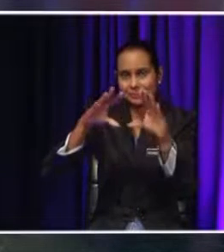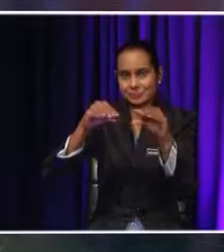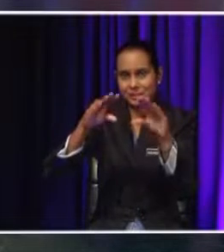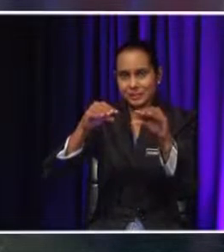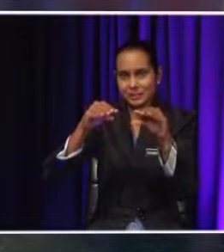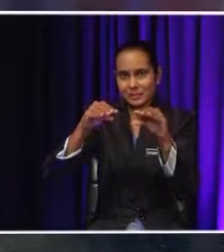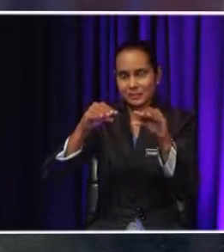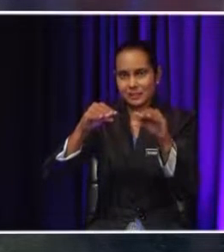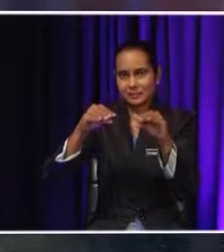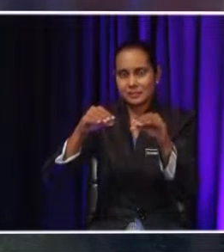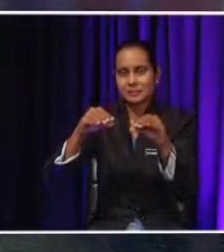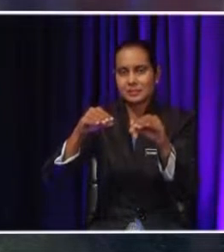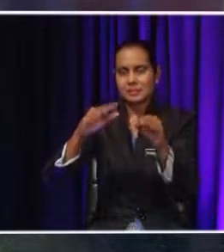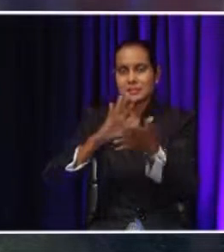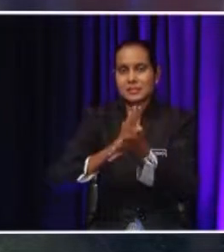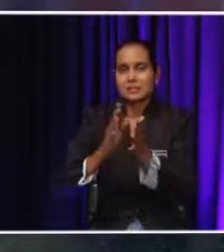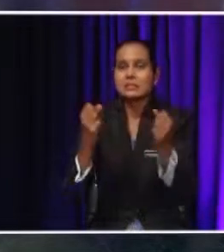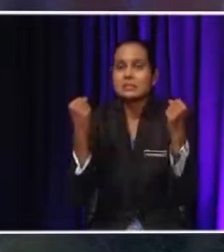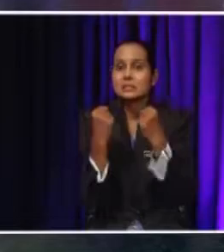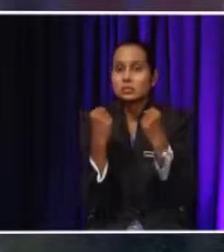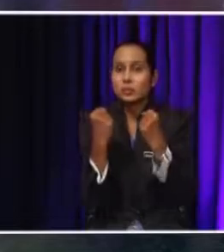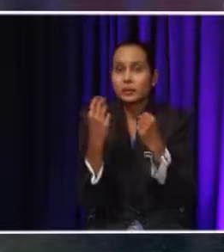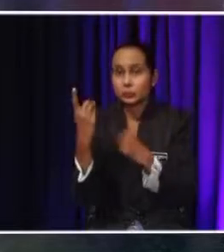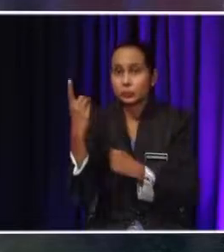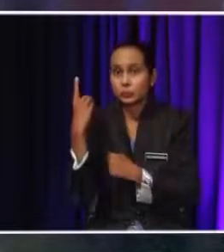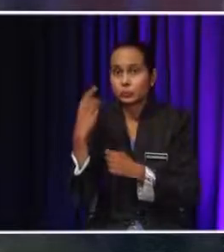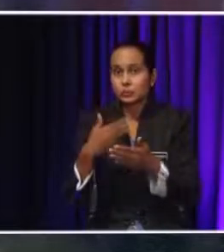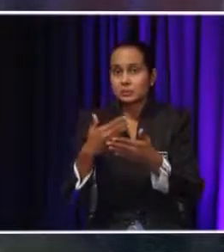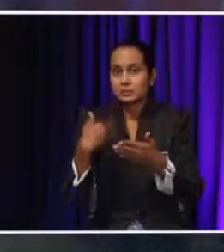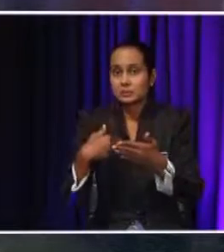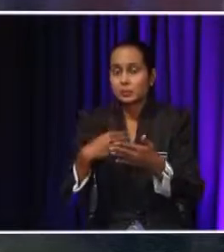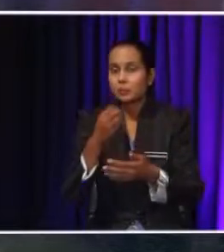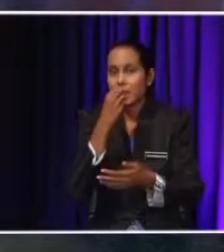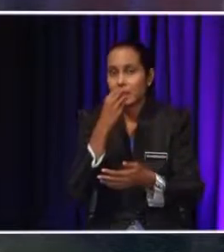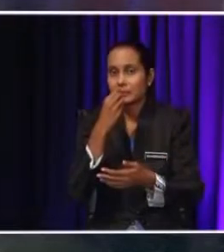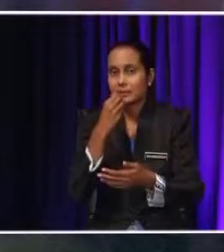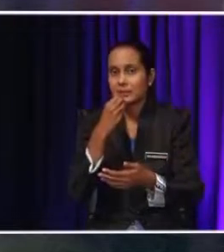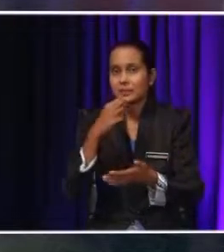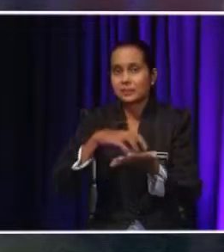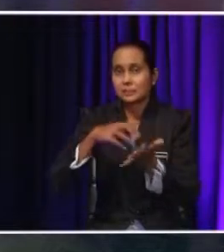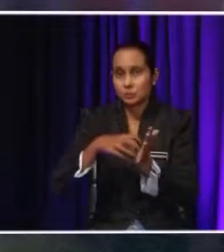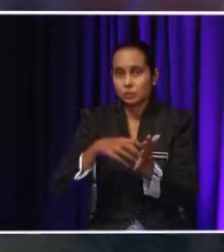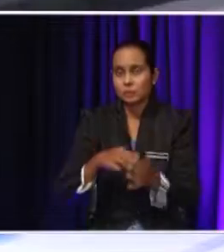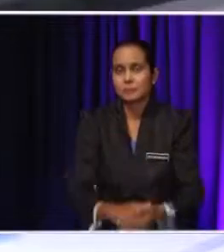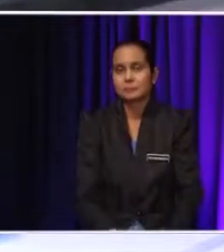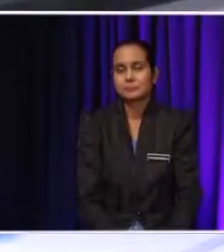dan sekitar akan sejukkan terlebih dahulu sebelum kita boleh makan biskuit tersebut